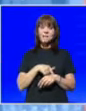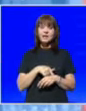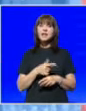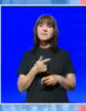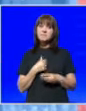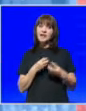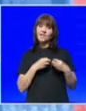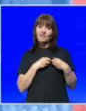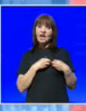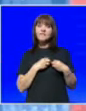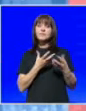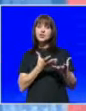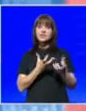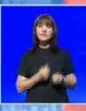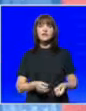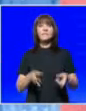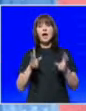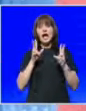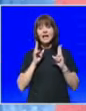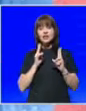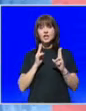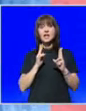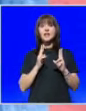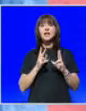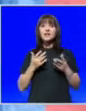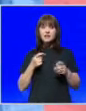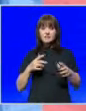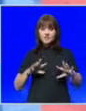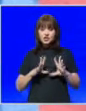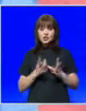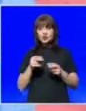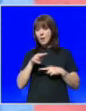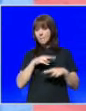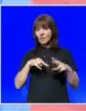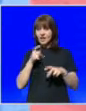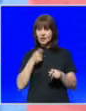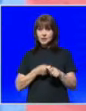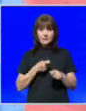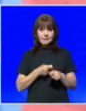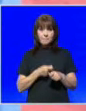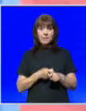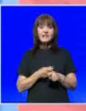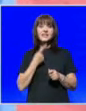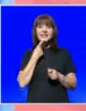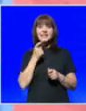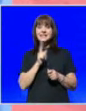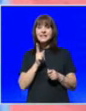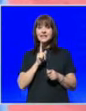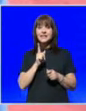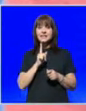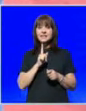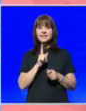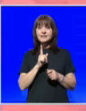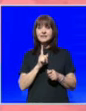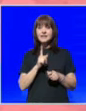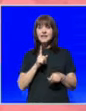всички стандарти за безопасност и ще бъдат направени абсолютно всички необходими проверки, за да не се засяга сигурността